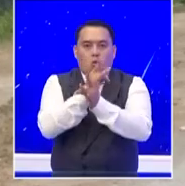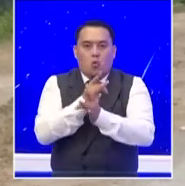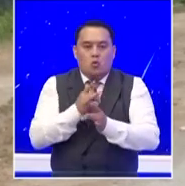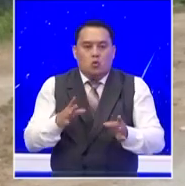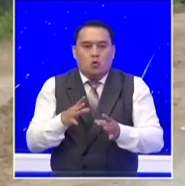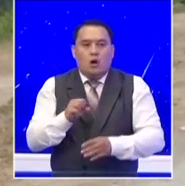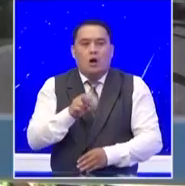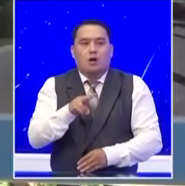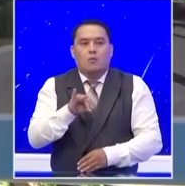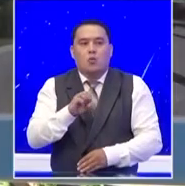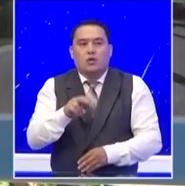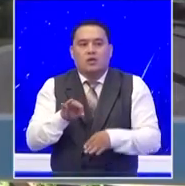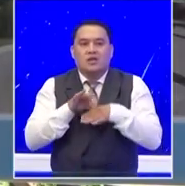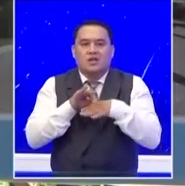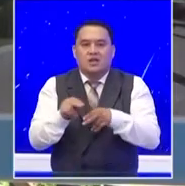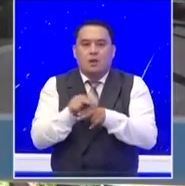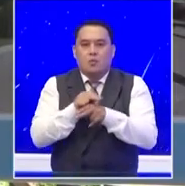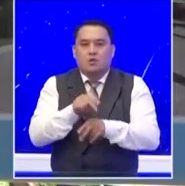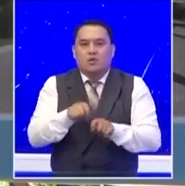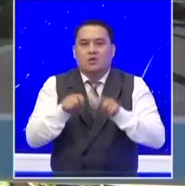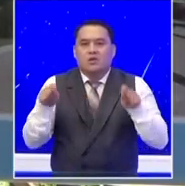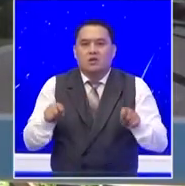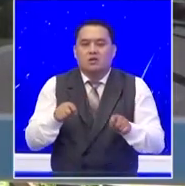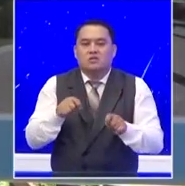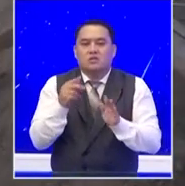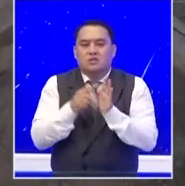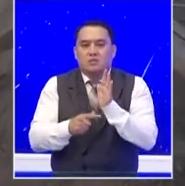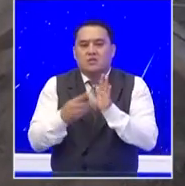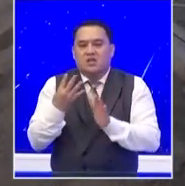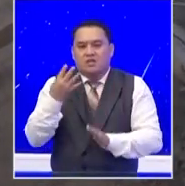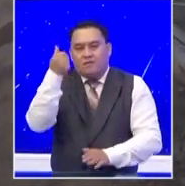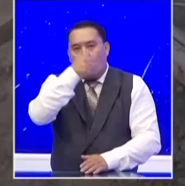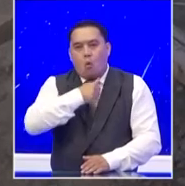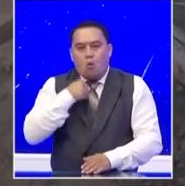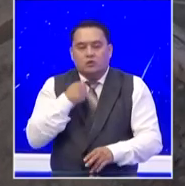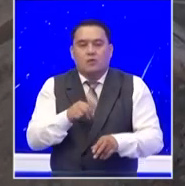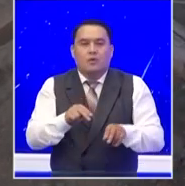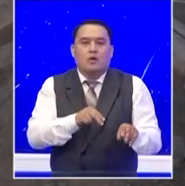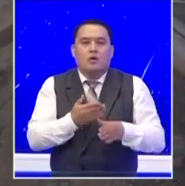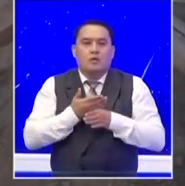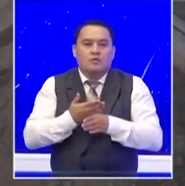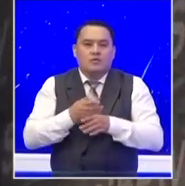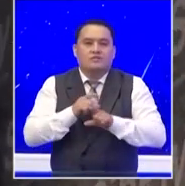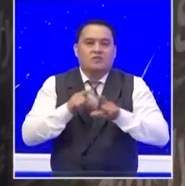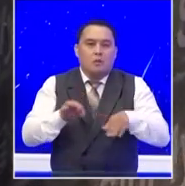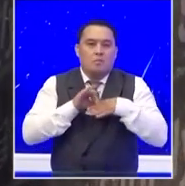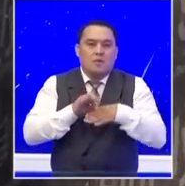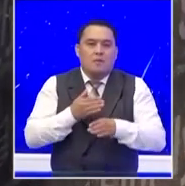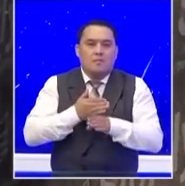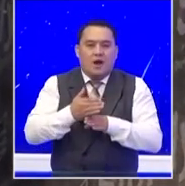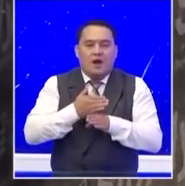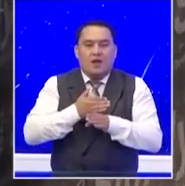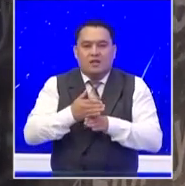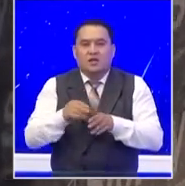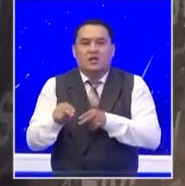не видел основательного ремонта с начала своего открытия, 1973 года. Благодаря дорожной карте в здании проводится поэтапный